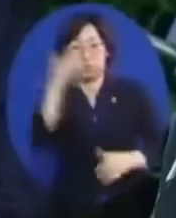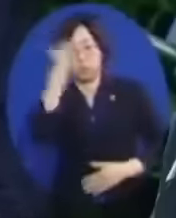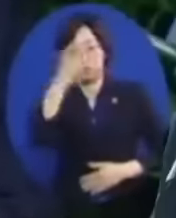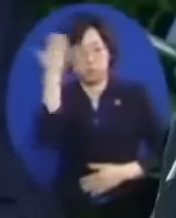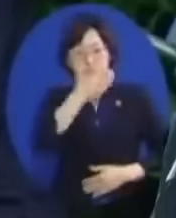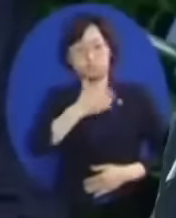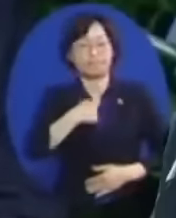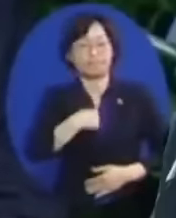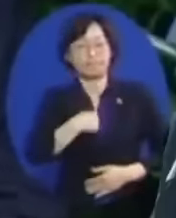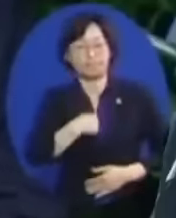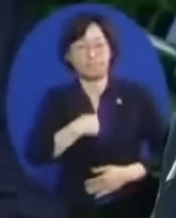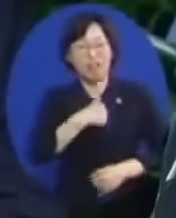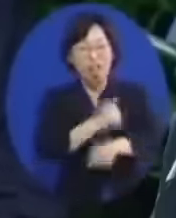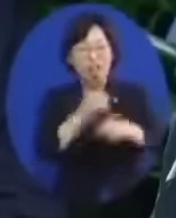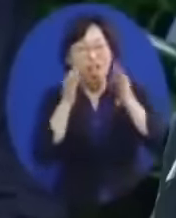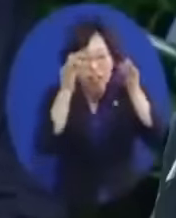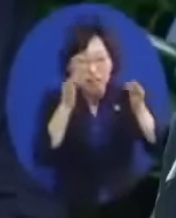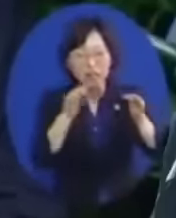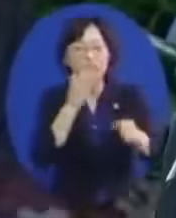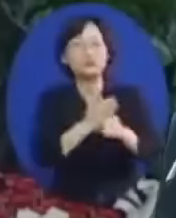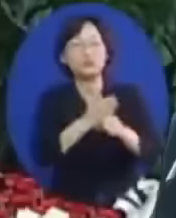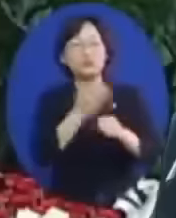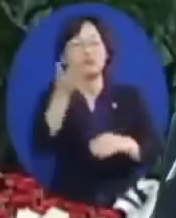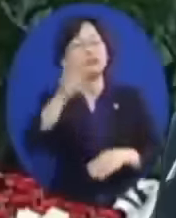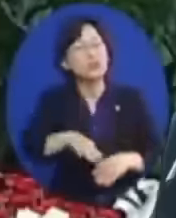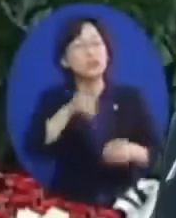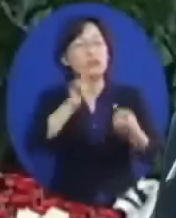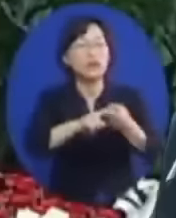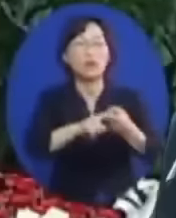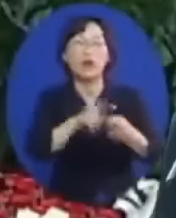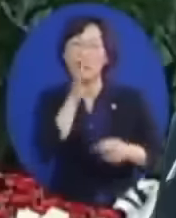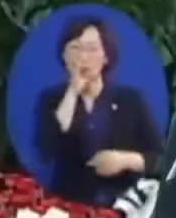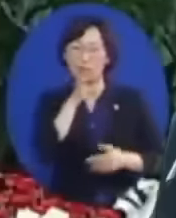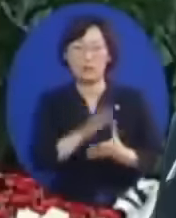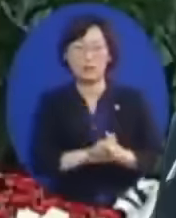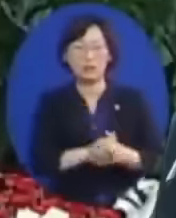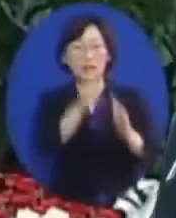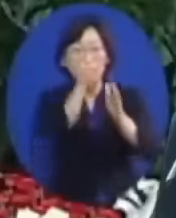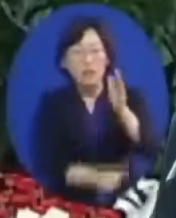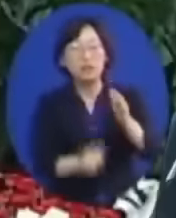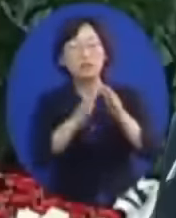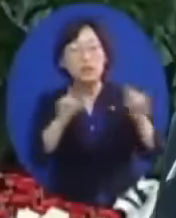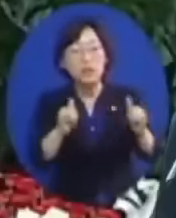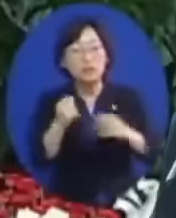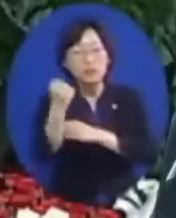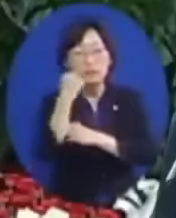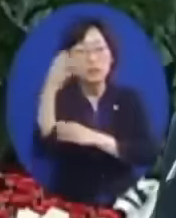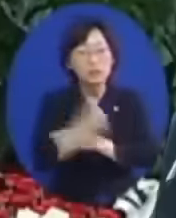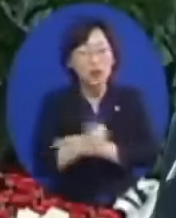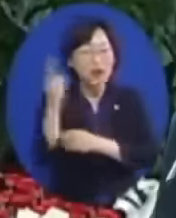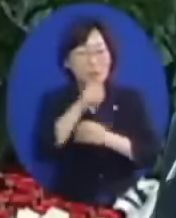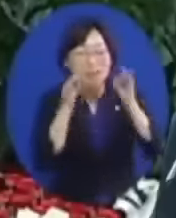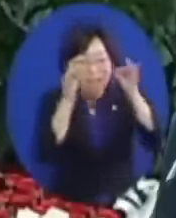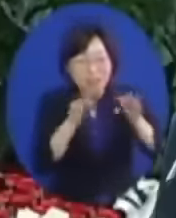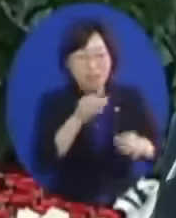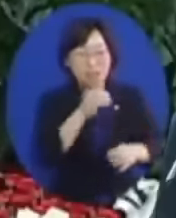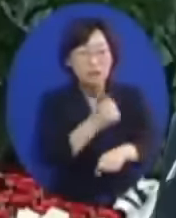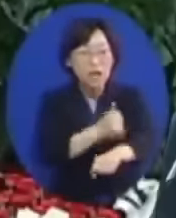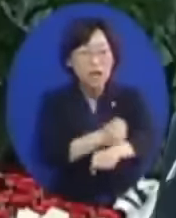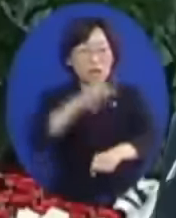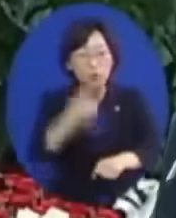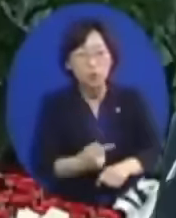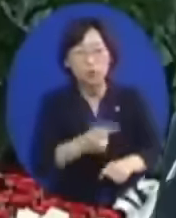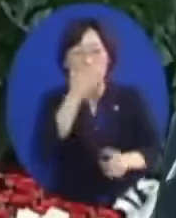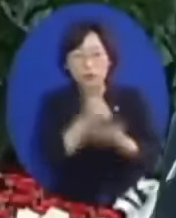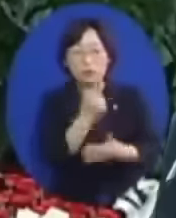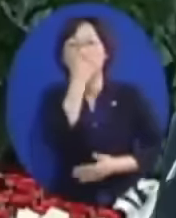깨끗하다 그렇게 하려고 애를 씁니다만 그대로 되지를 않습니다. 타락한 인간의 힘으로는 아무리 애를 쓰고 힘을 써도